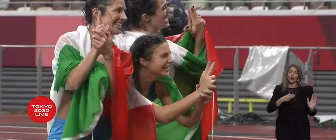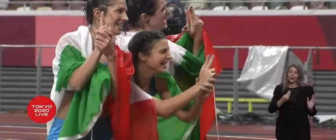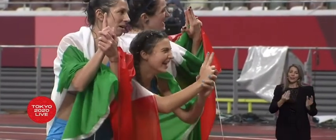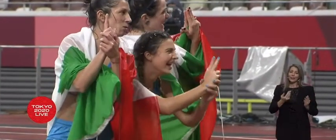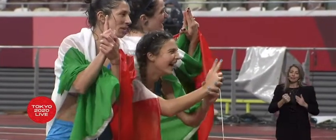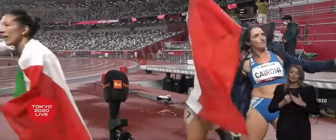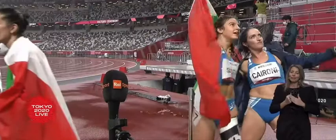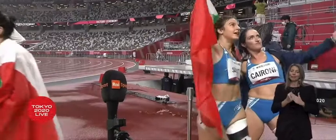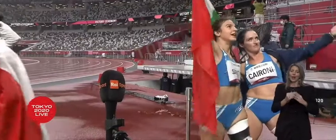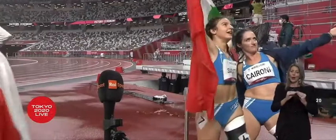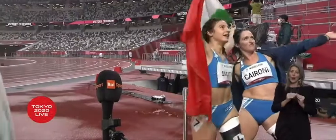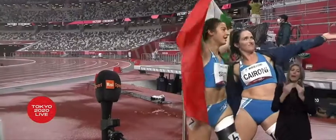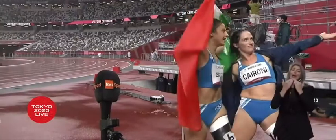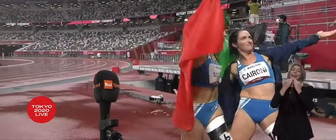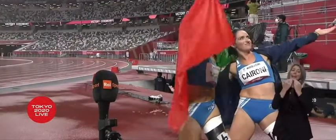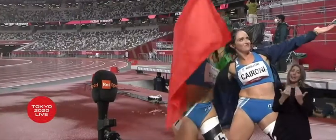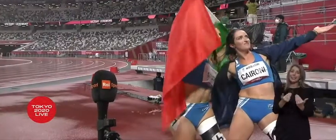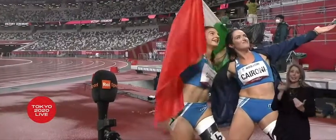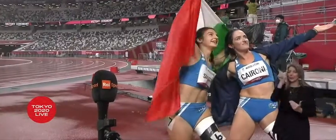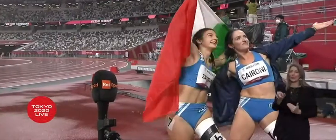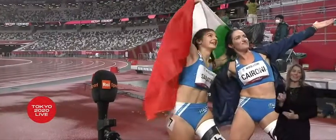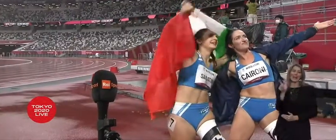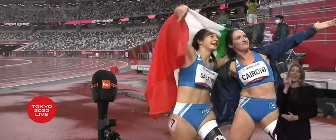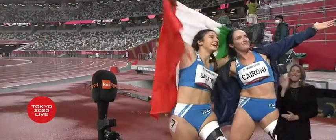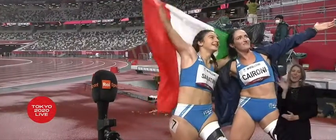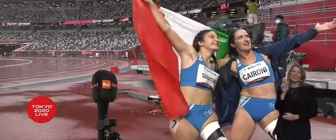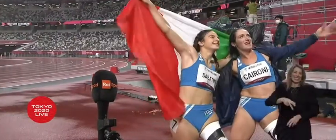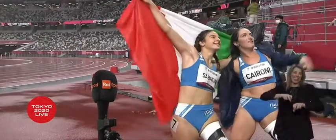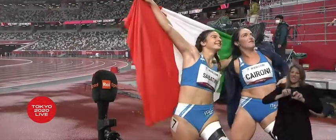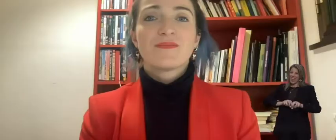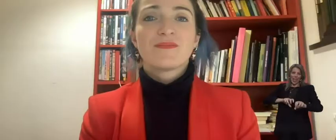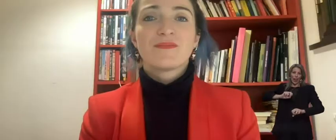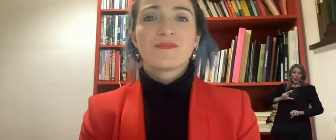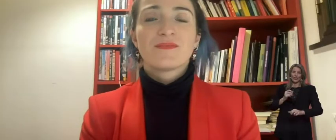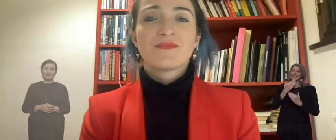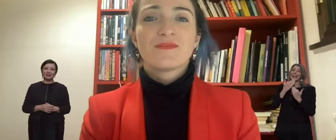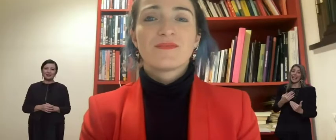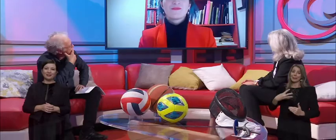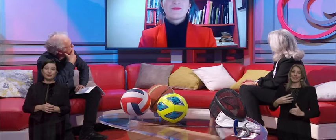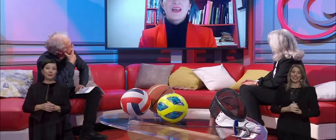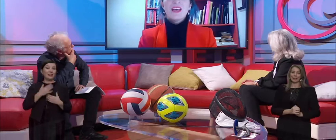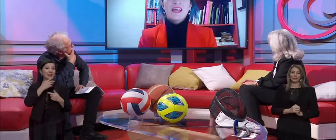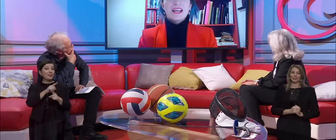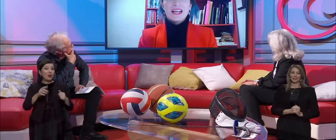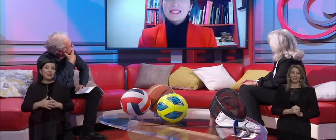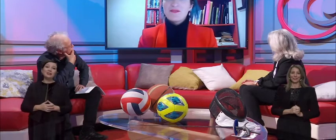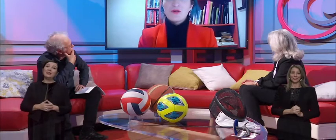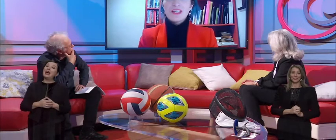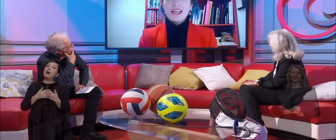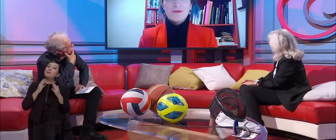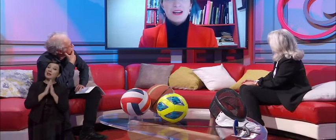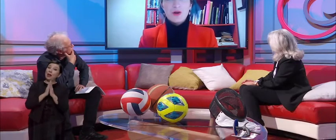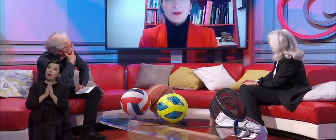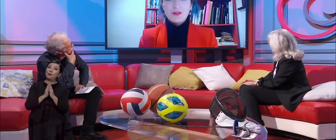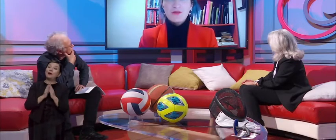nostro contributo ringraziando questa fantastica velocista Grazie Martina Grazie a voi